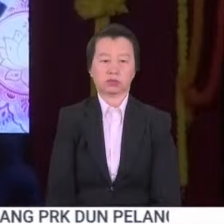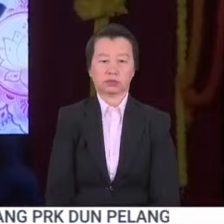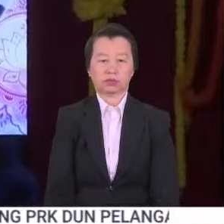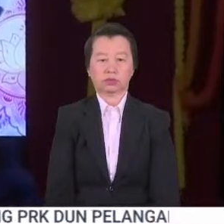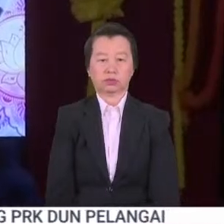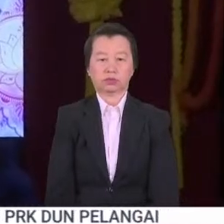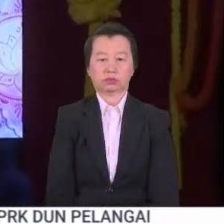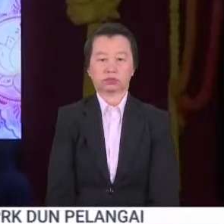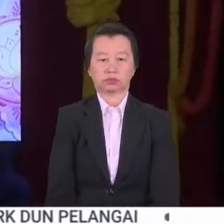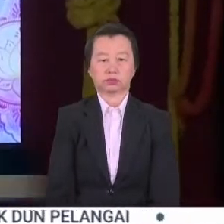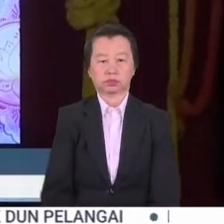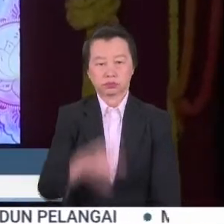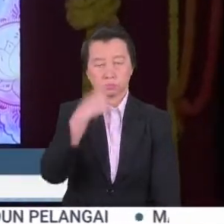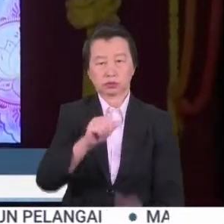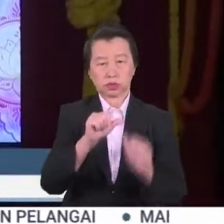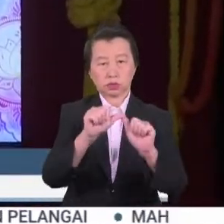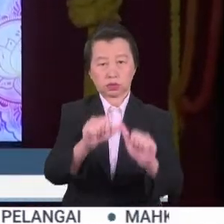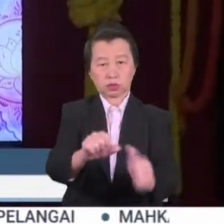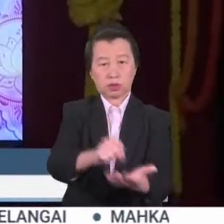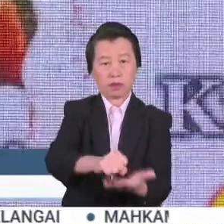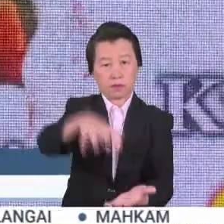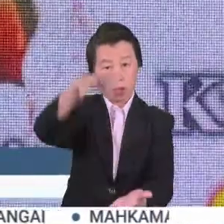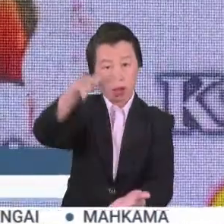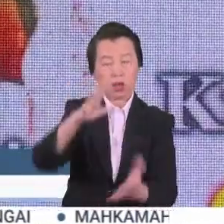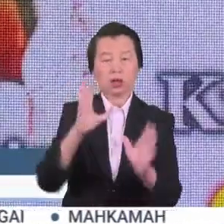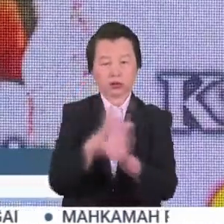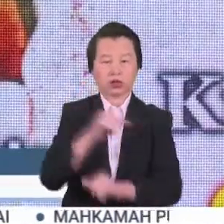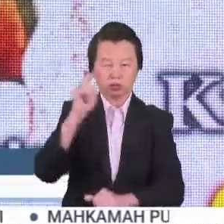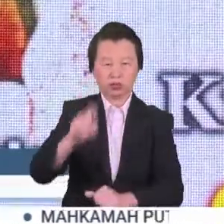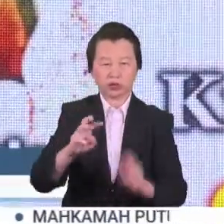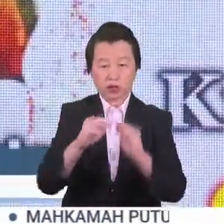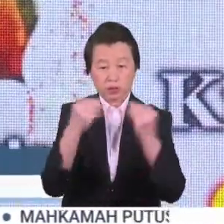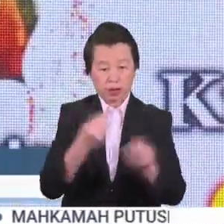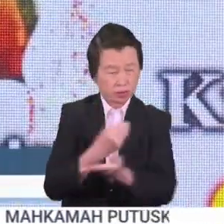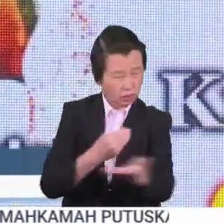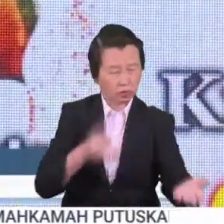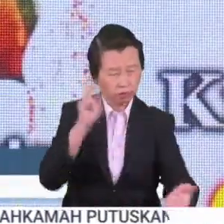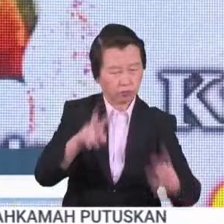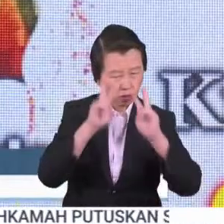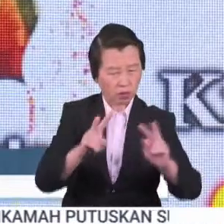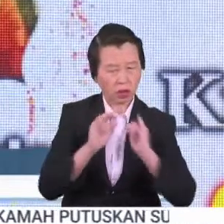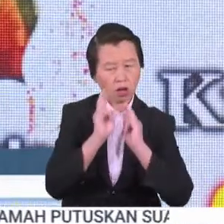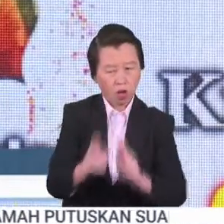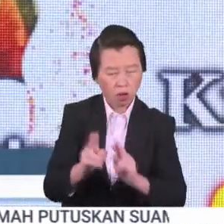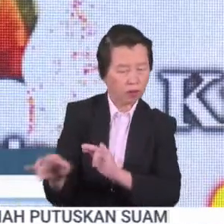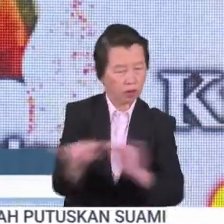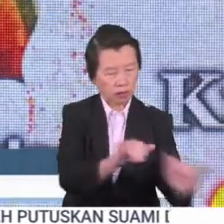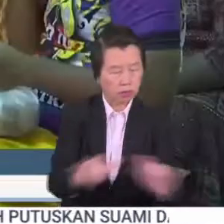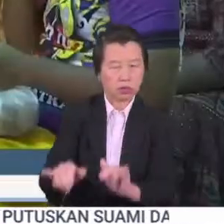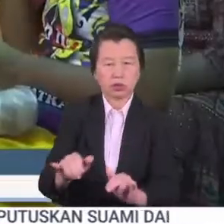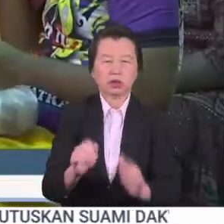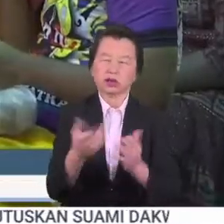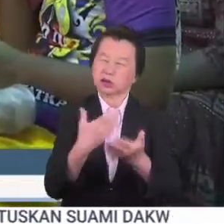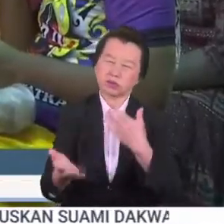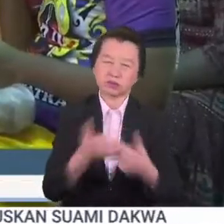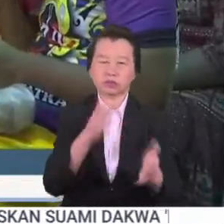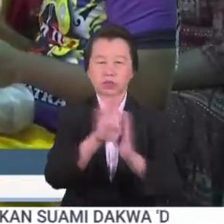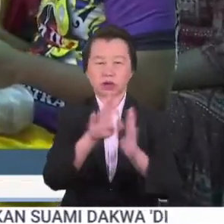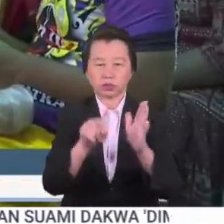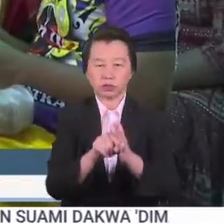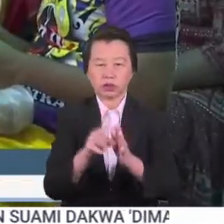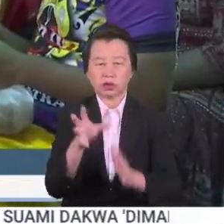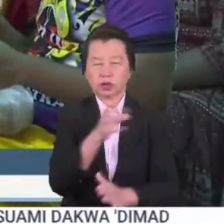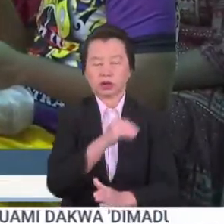2030 bagi mengekalkan kemakmuran ini Sarawak memerlukan masyarakat Harmoni saling menghormati tanpa mengira latar belakang agama